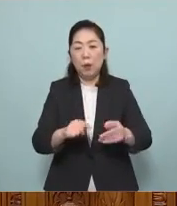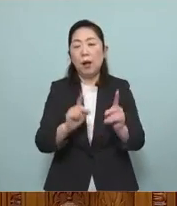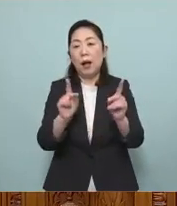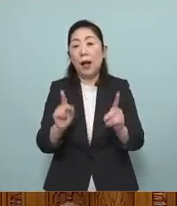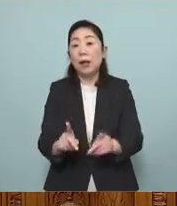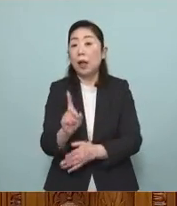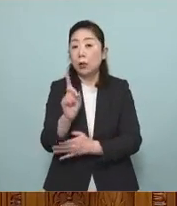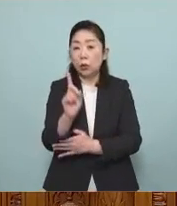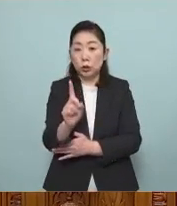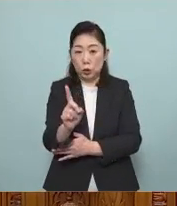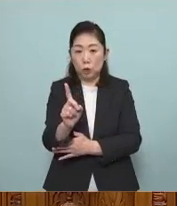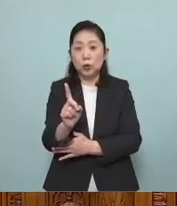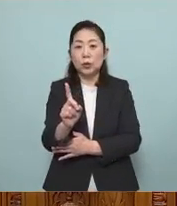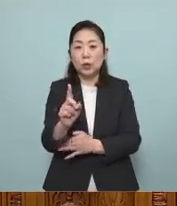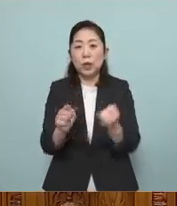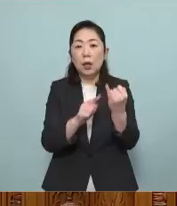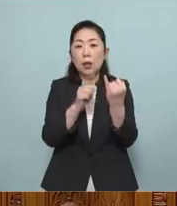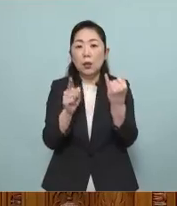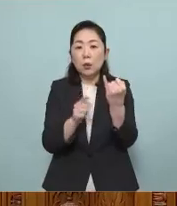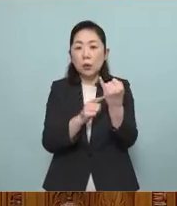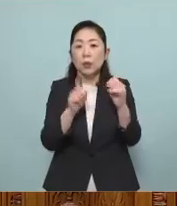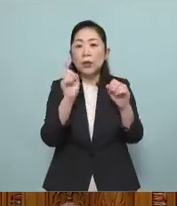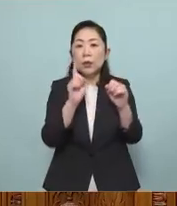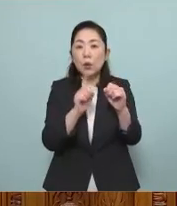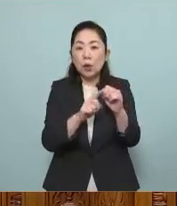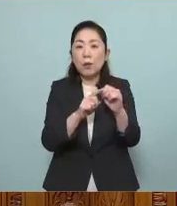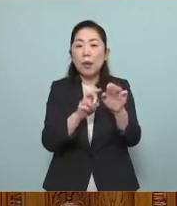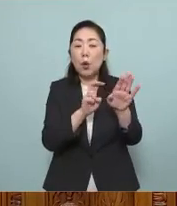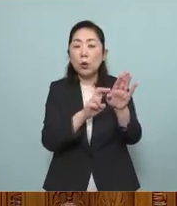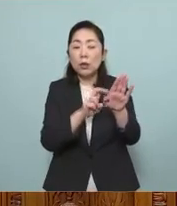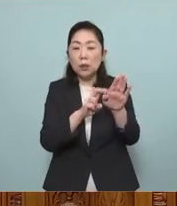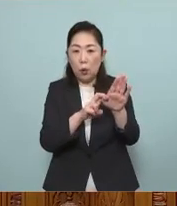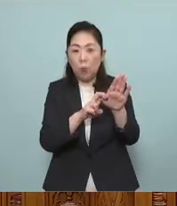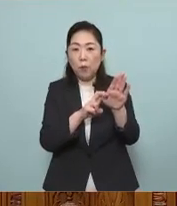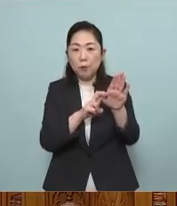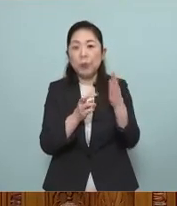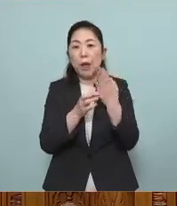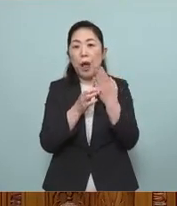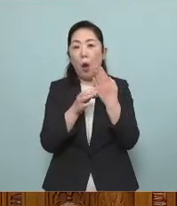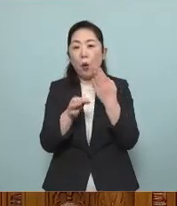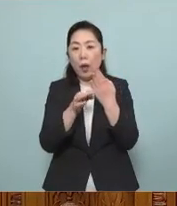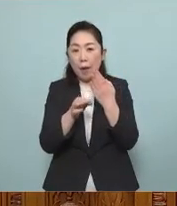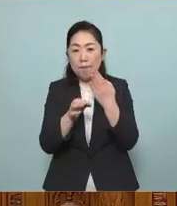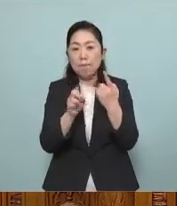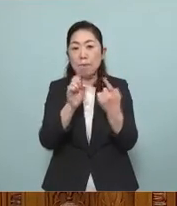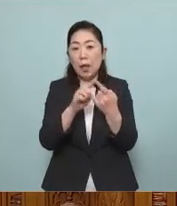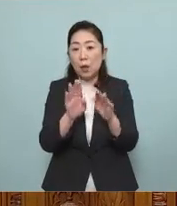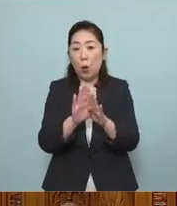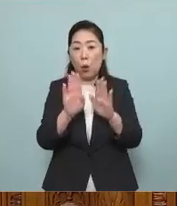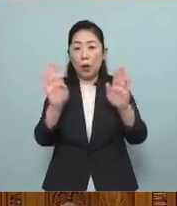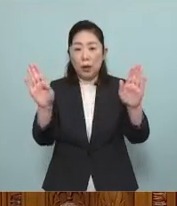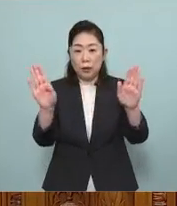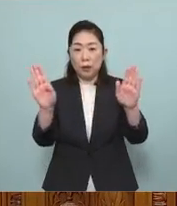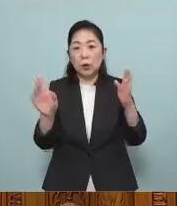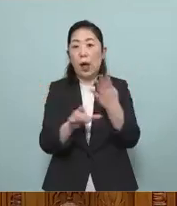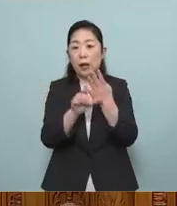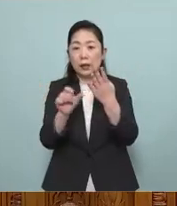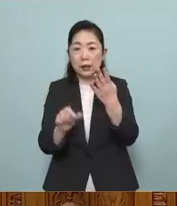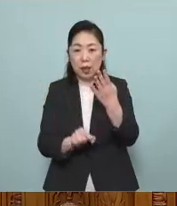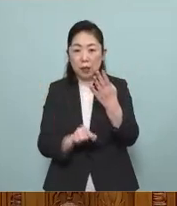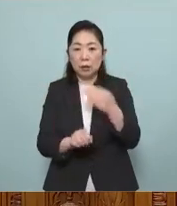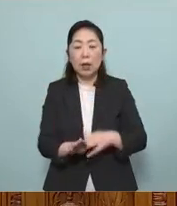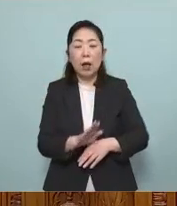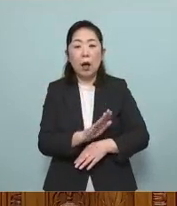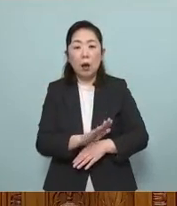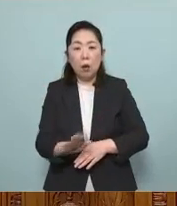です。不妊治療の範囲を拡大し、4月から保険適用を始めます。子ども政策を我